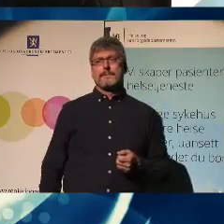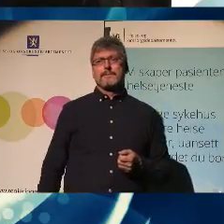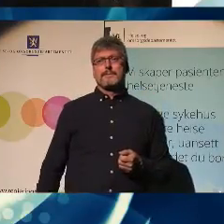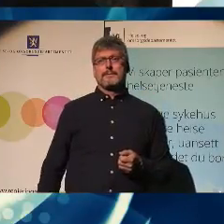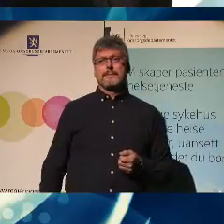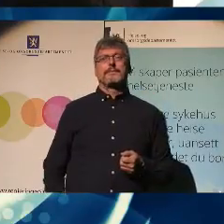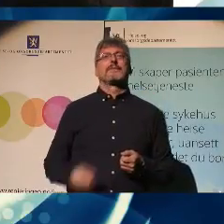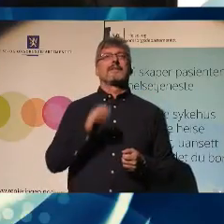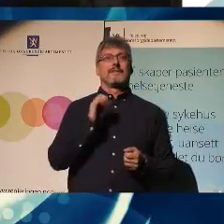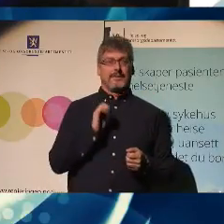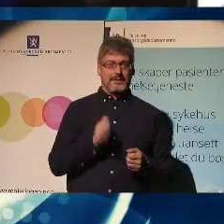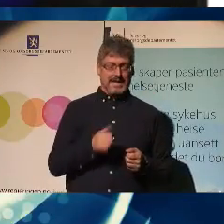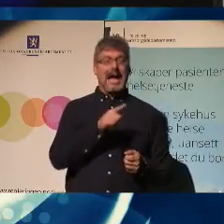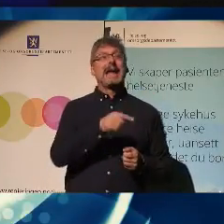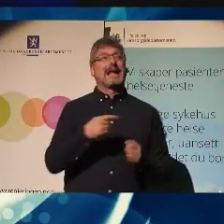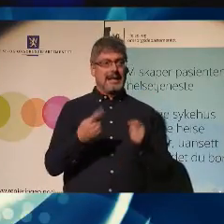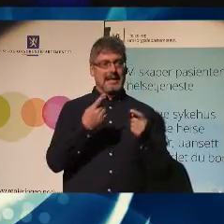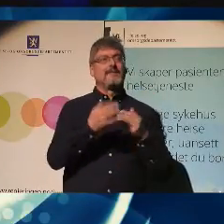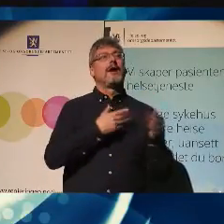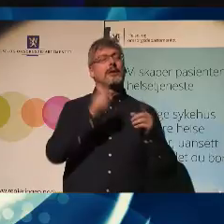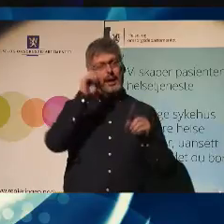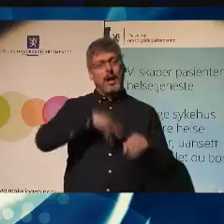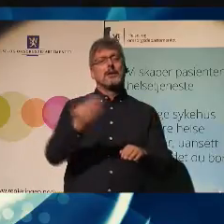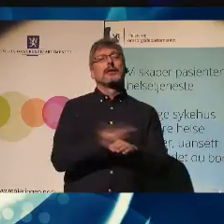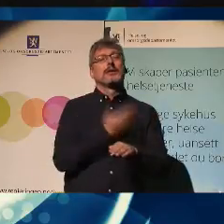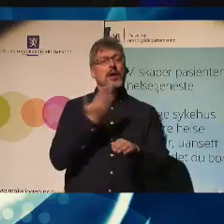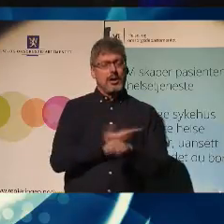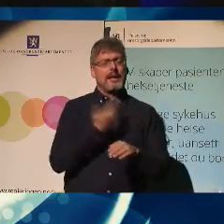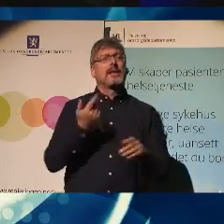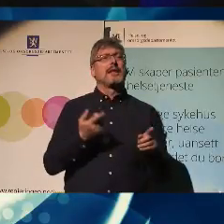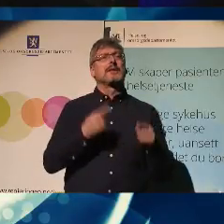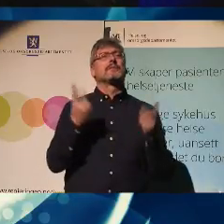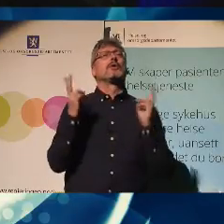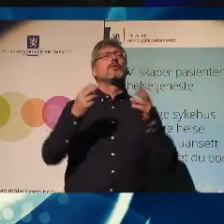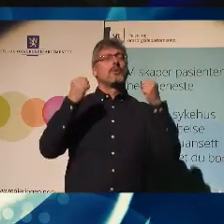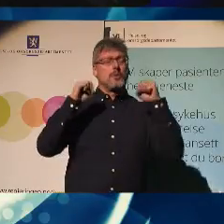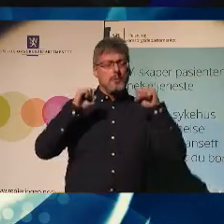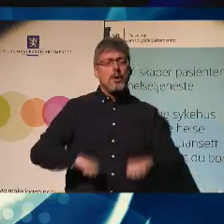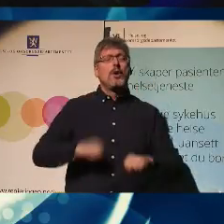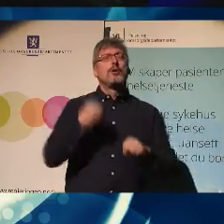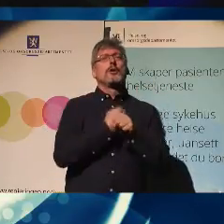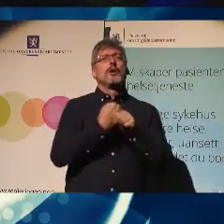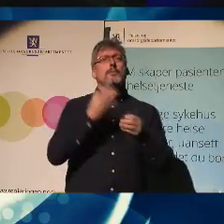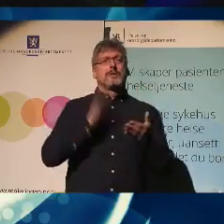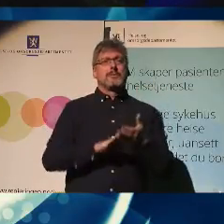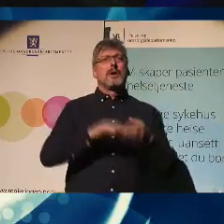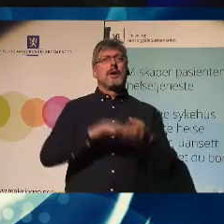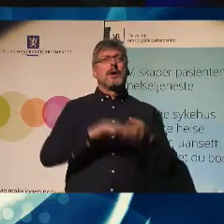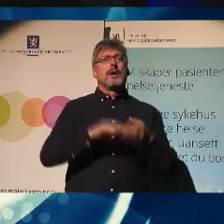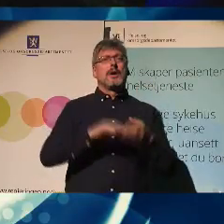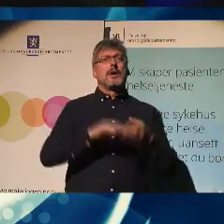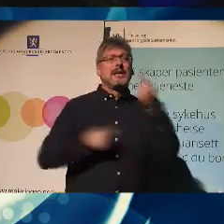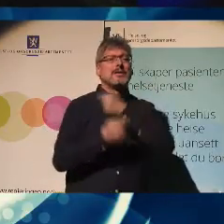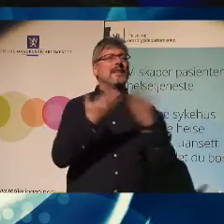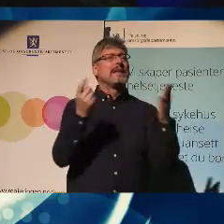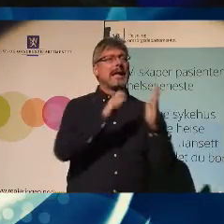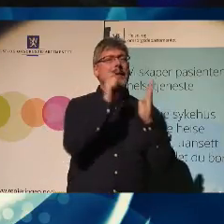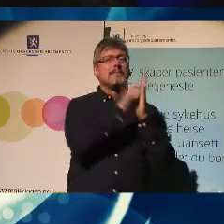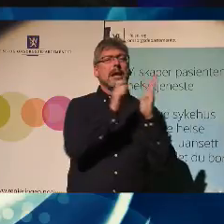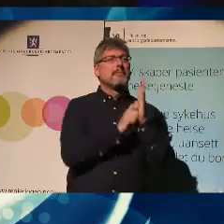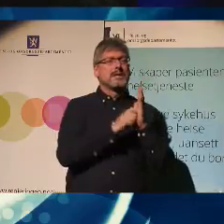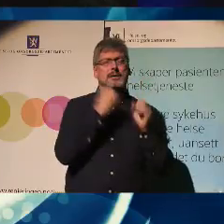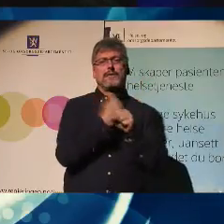Det nemlig et fag. Det noe som kan trenes, det noe som bør jobbes med, det noe vi bør diskutere hvilke premisser vi skal jobbe